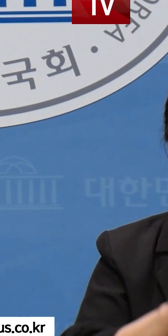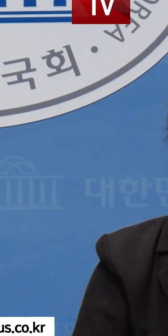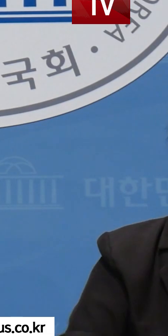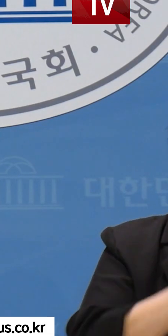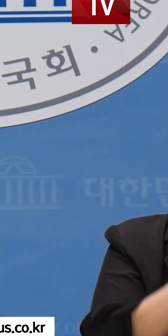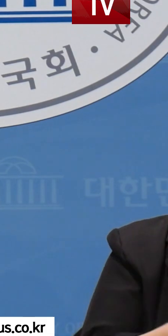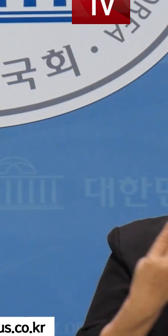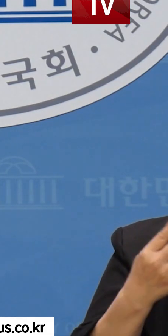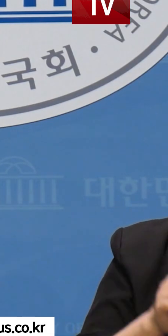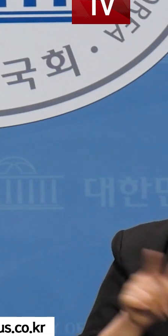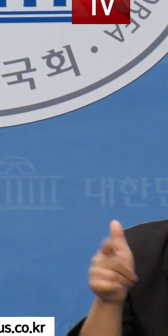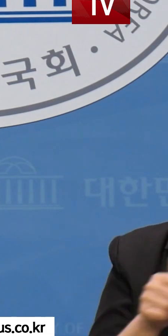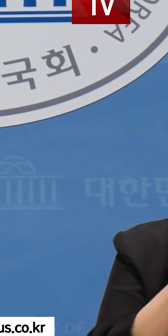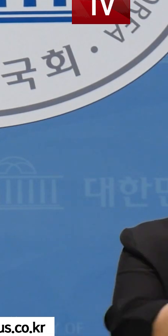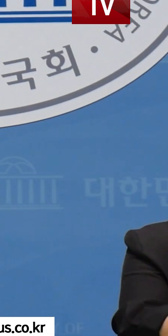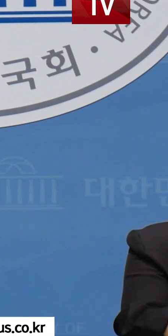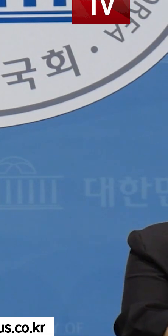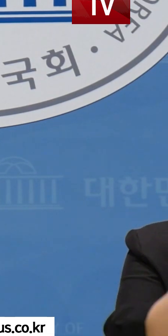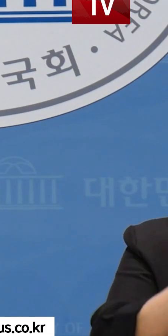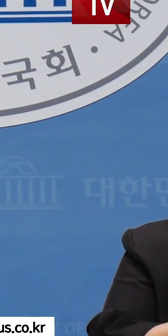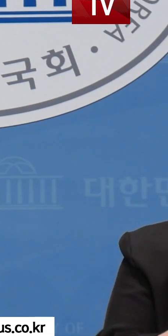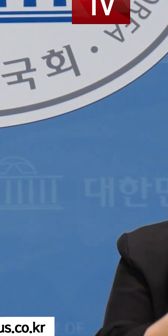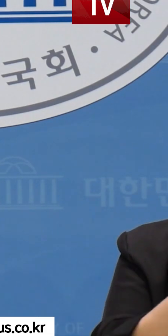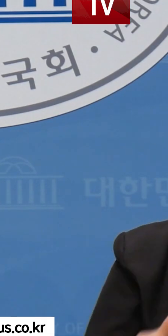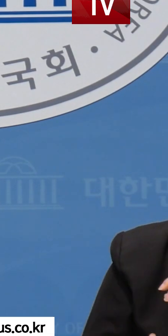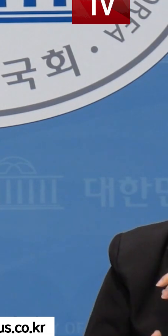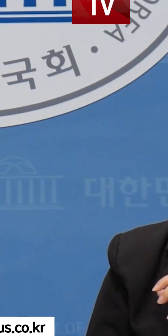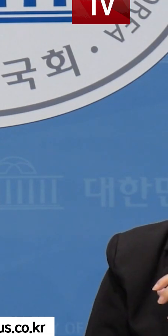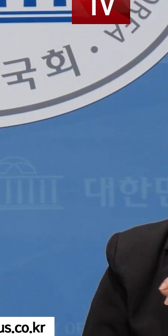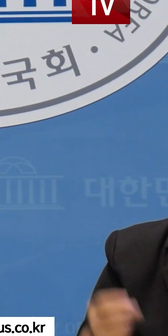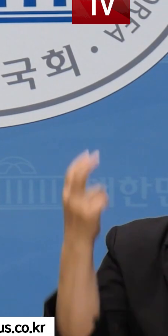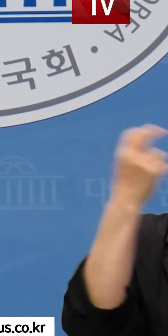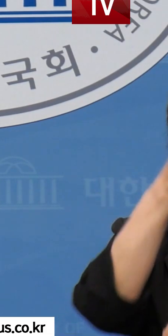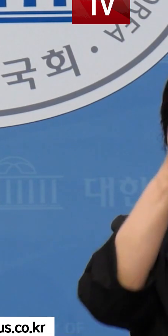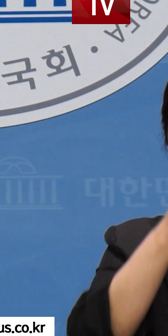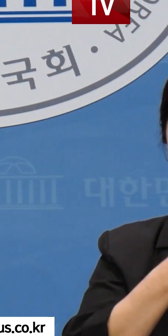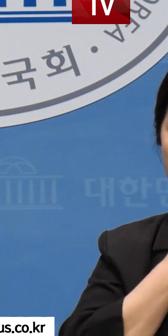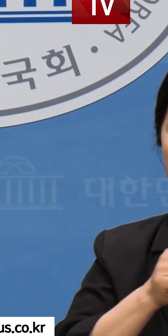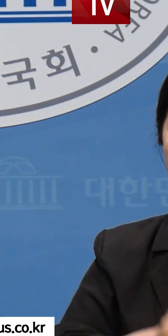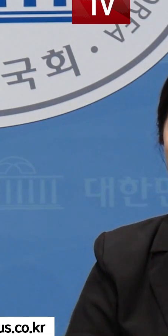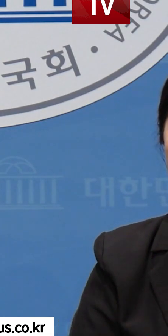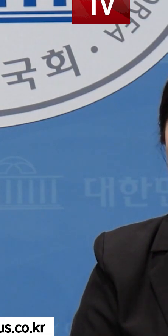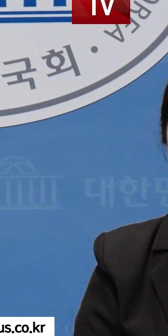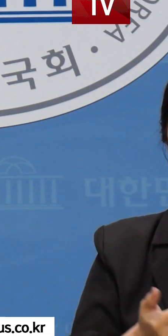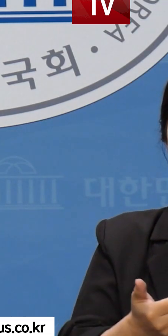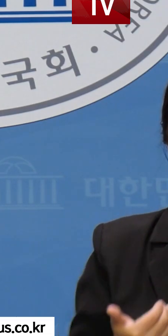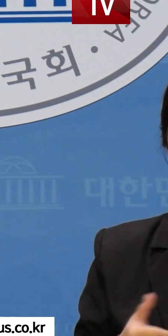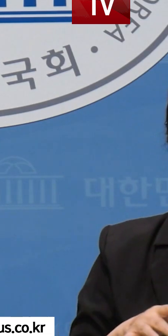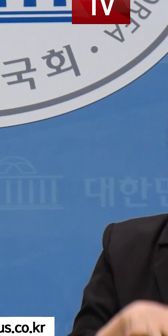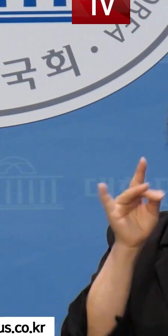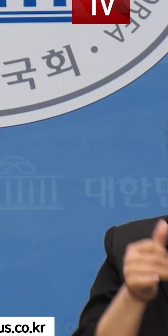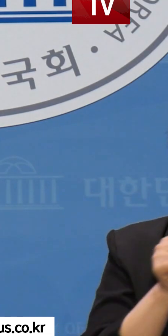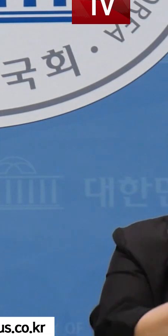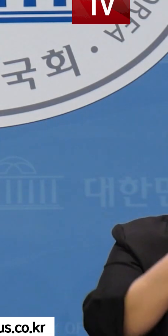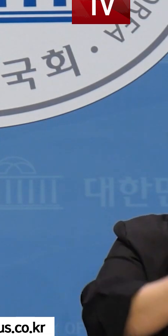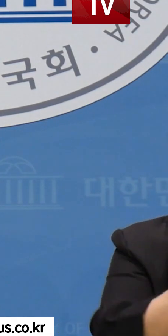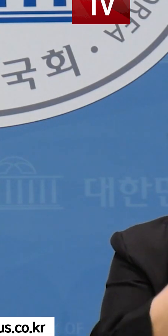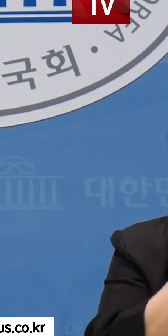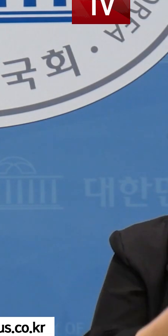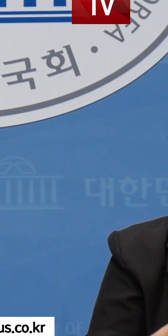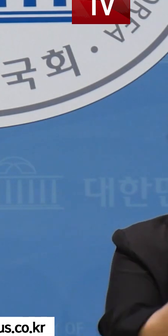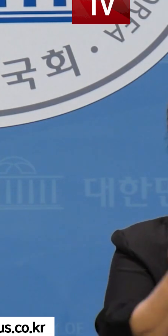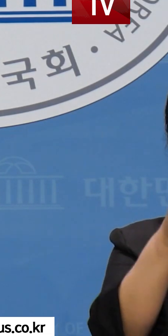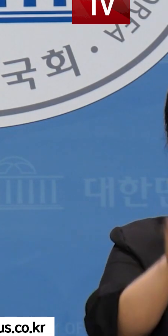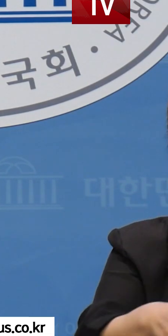거부했습니다 검찰이 원하는 대로 조기 출석 의사를 밝혔는데도이를 거부하는 것은